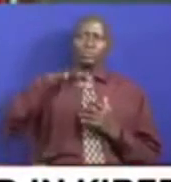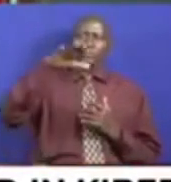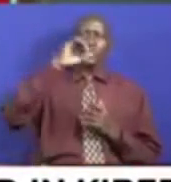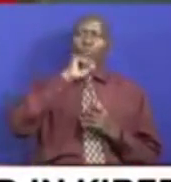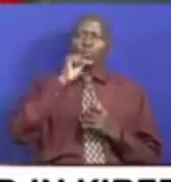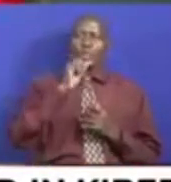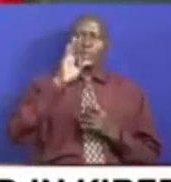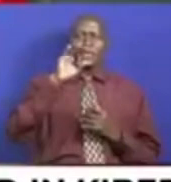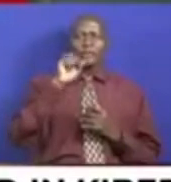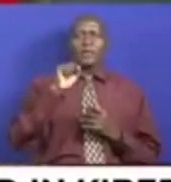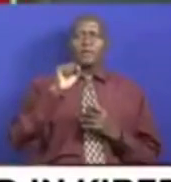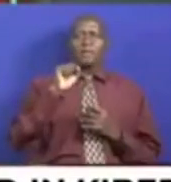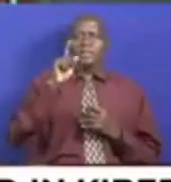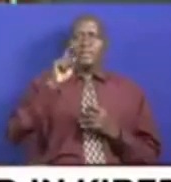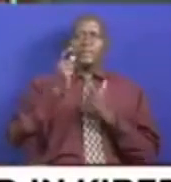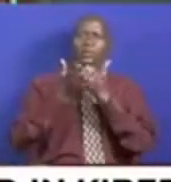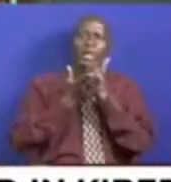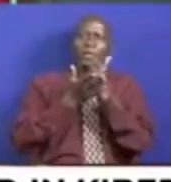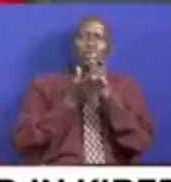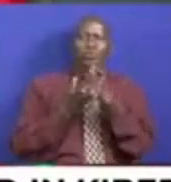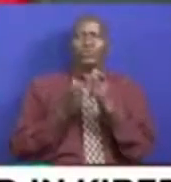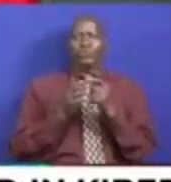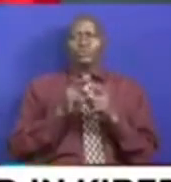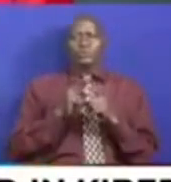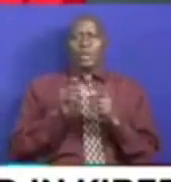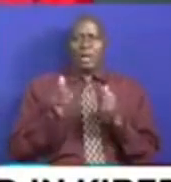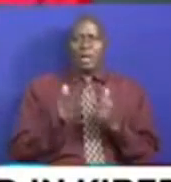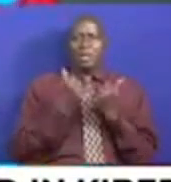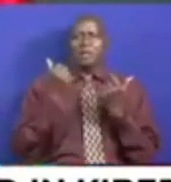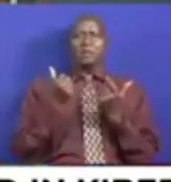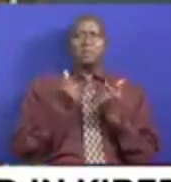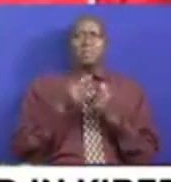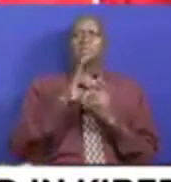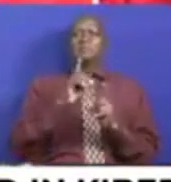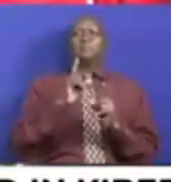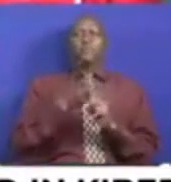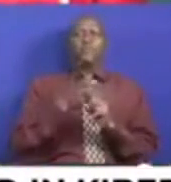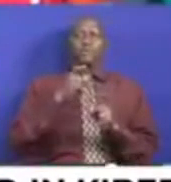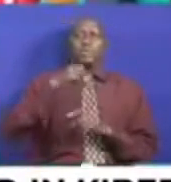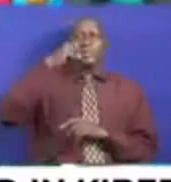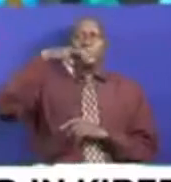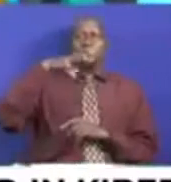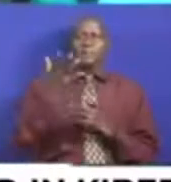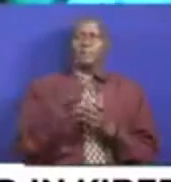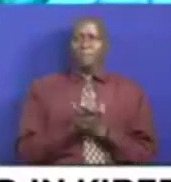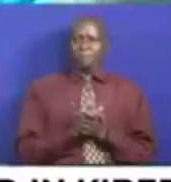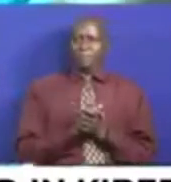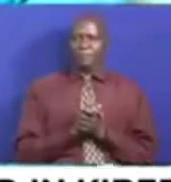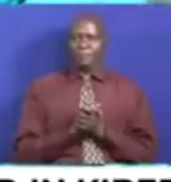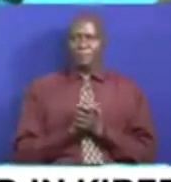umri anafaa kukusaidia, alafu anapotea tu kwa sababu ya stima. Tuko na wewe katika hii